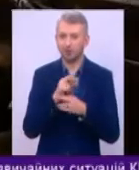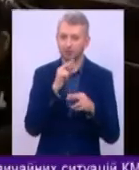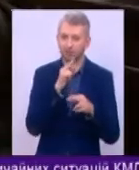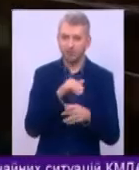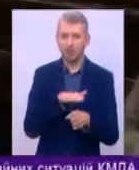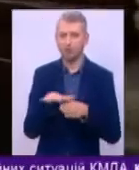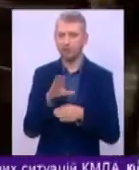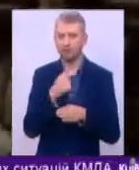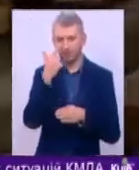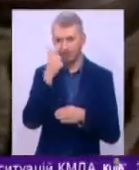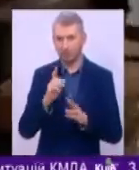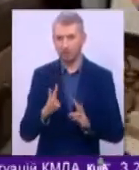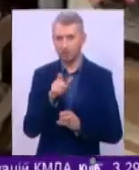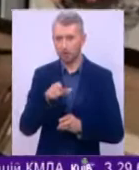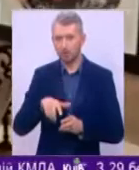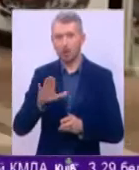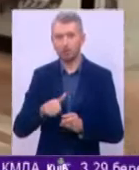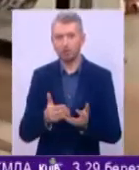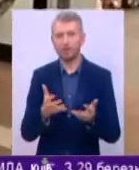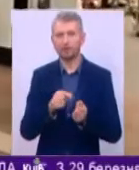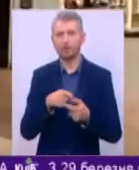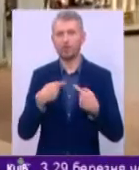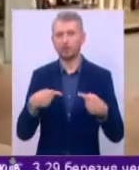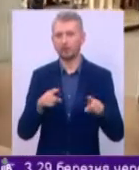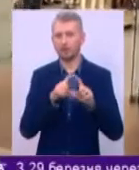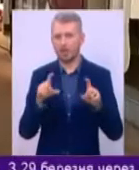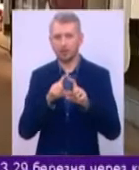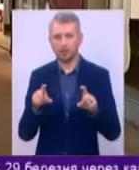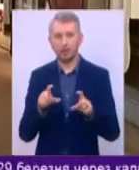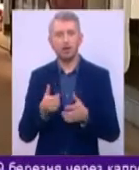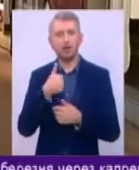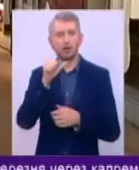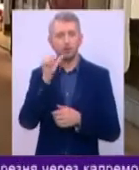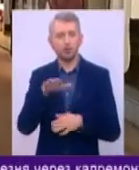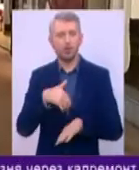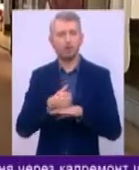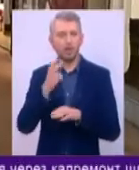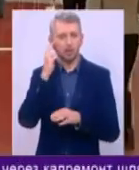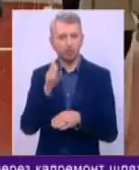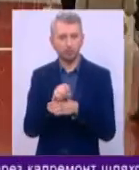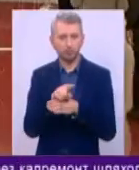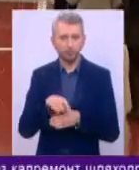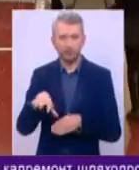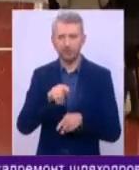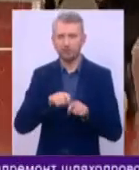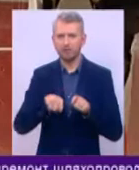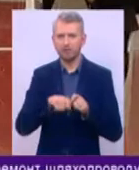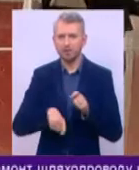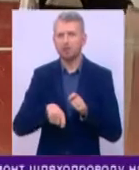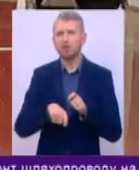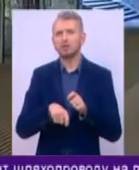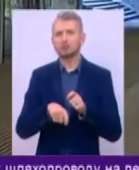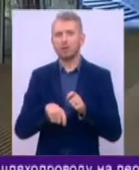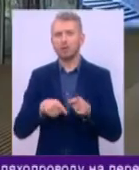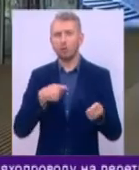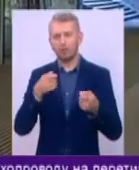виконані всі приписи пожежників, а вже потім візьмуться за решту закладів. Напередодні мер Києва дав доручення перевірити всі торгово-розважальні центри